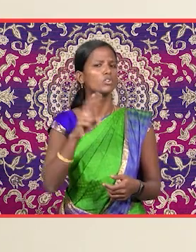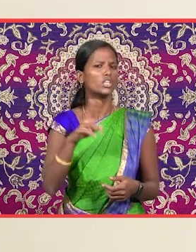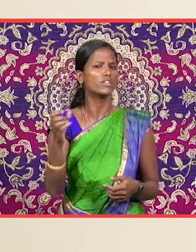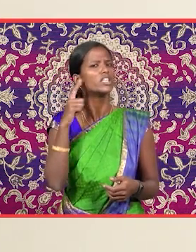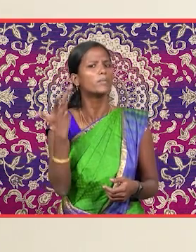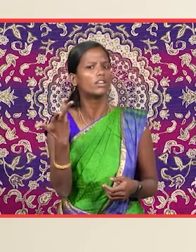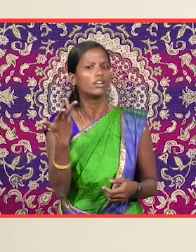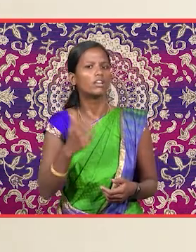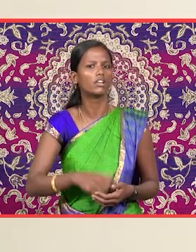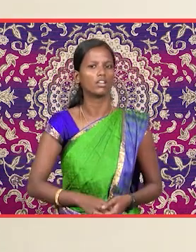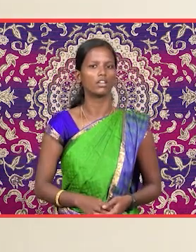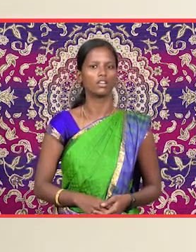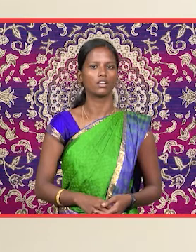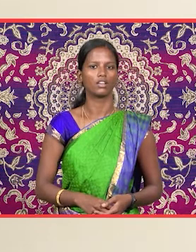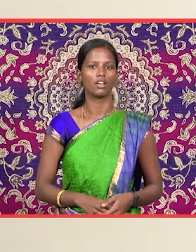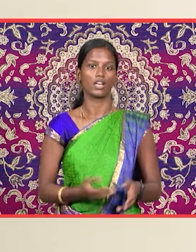எப்படி 20%?